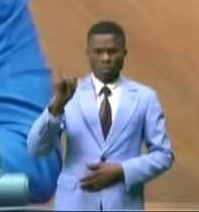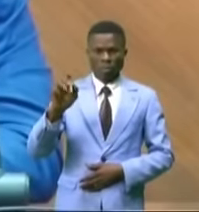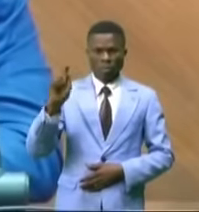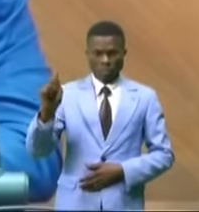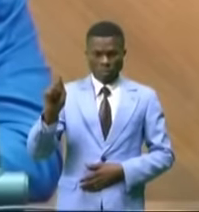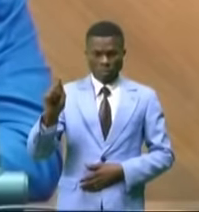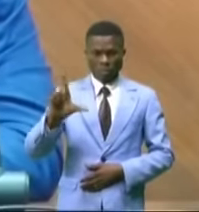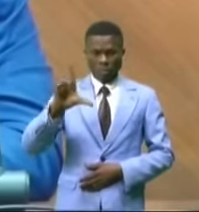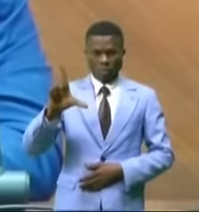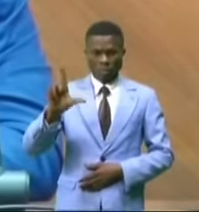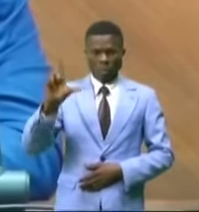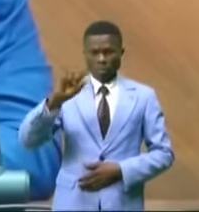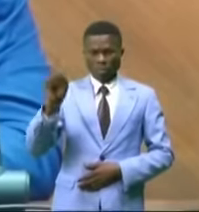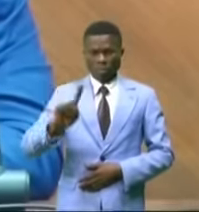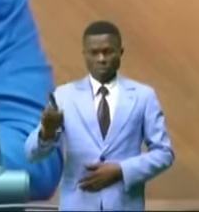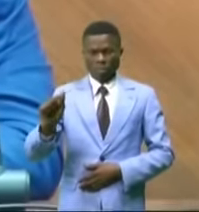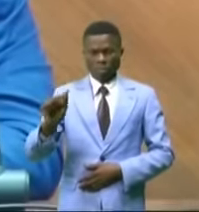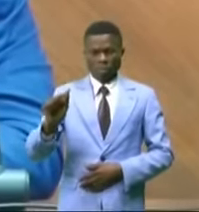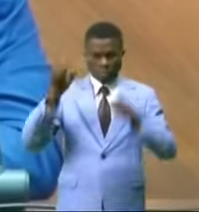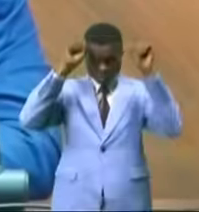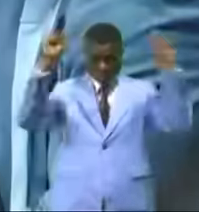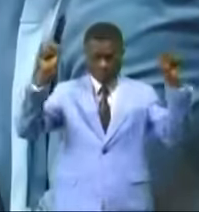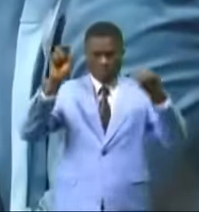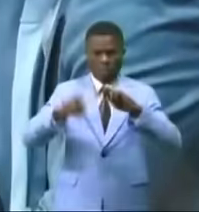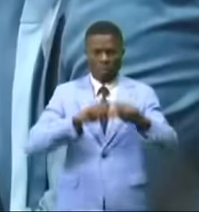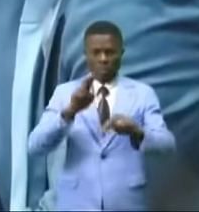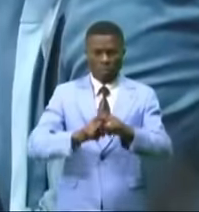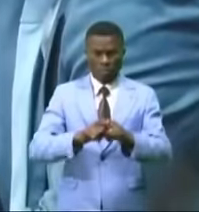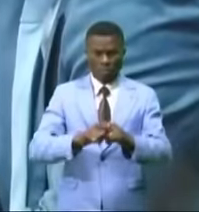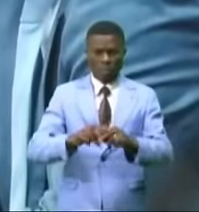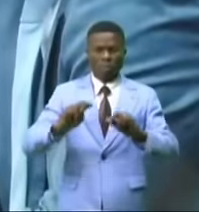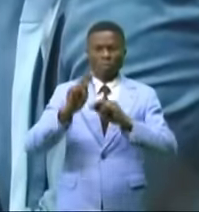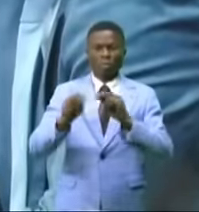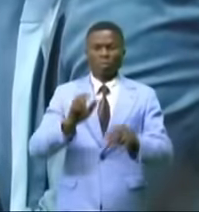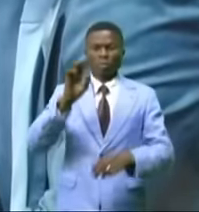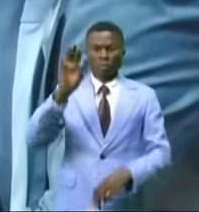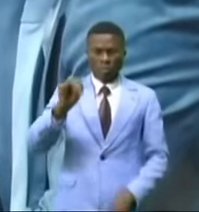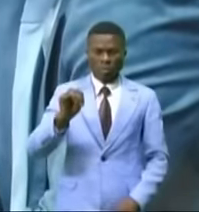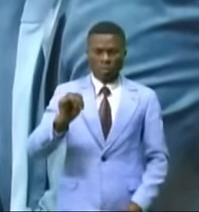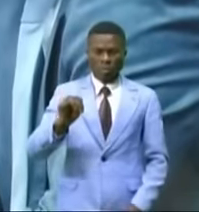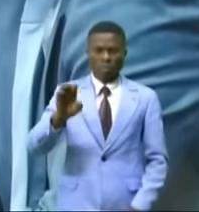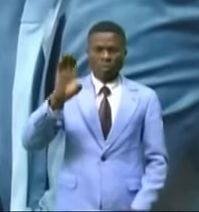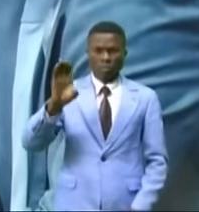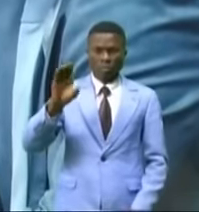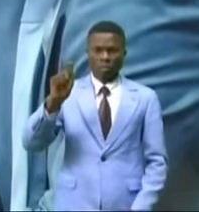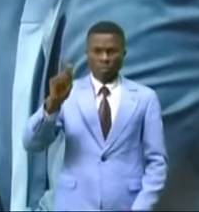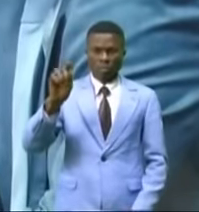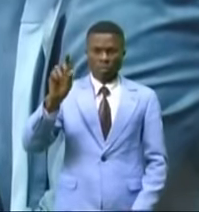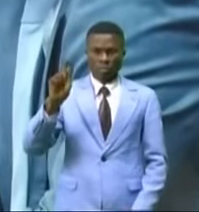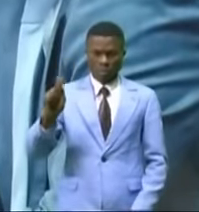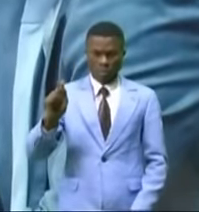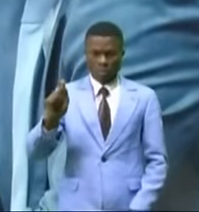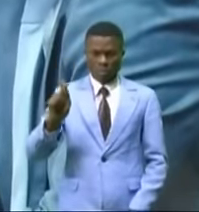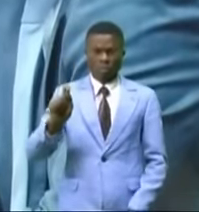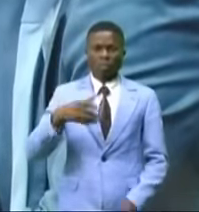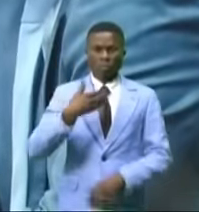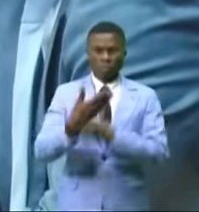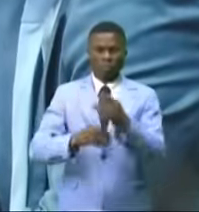Lazina, président national du MNCT, et garantir sa